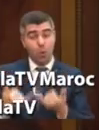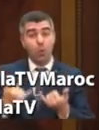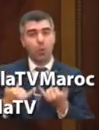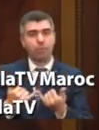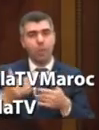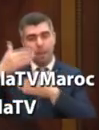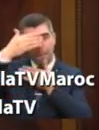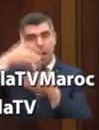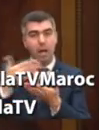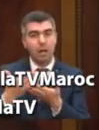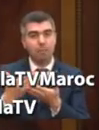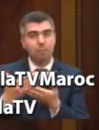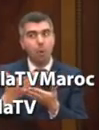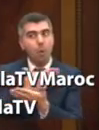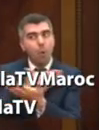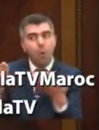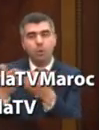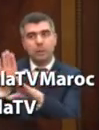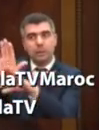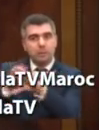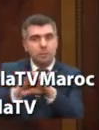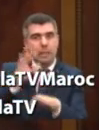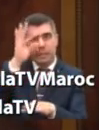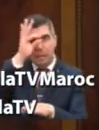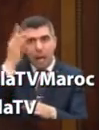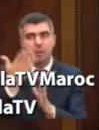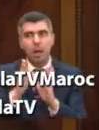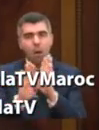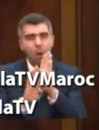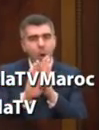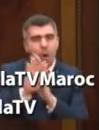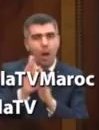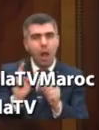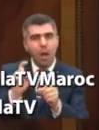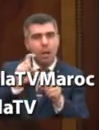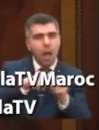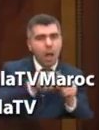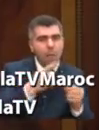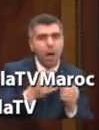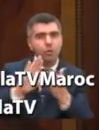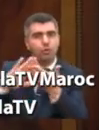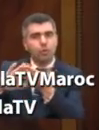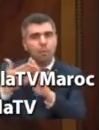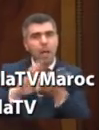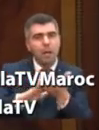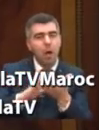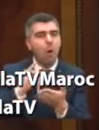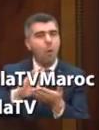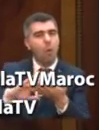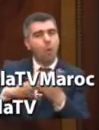المغرب مطالبون جميعاً كقوى سياسية وحقوقية ونقابية وجمعوية